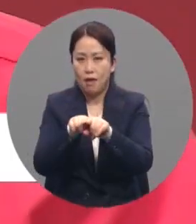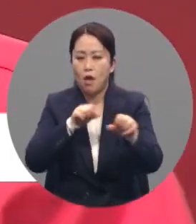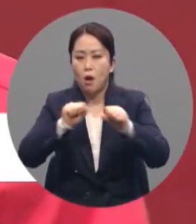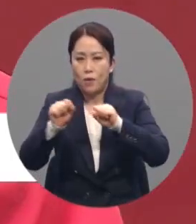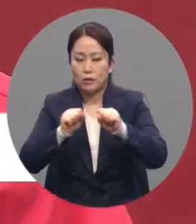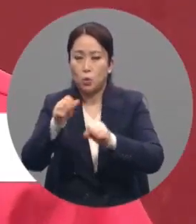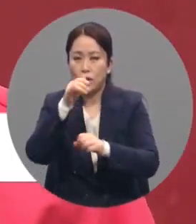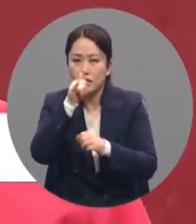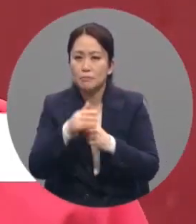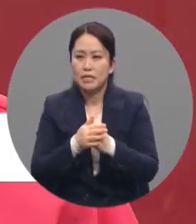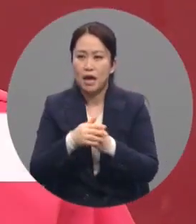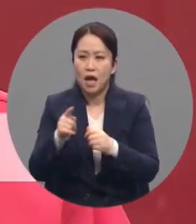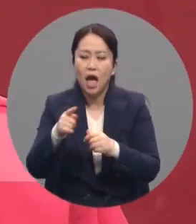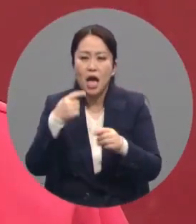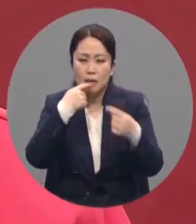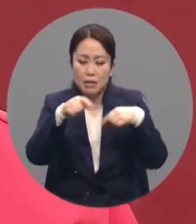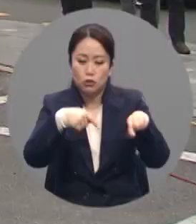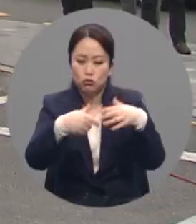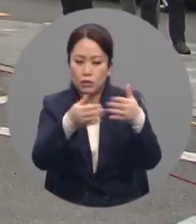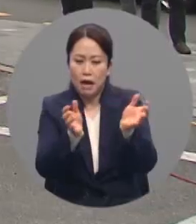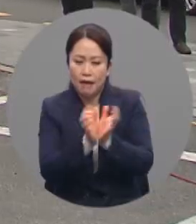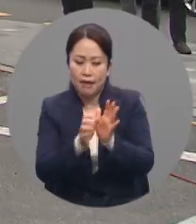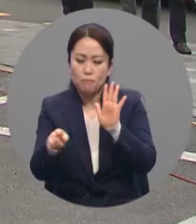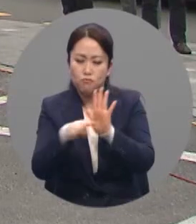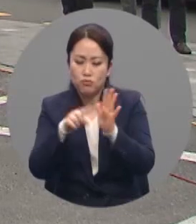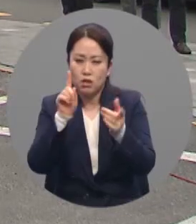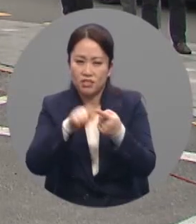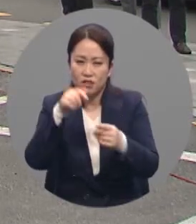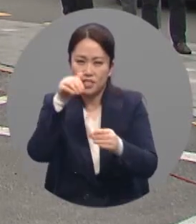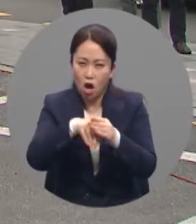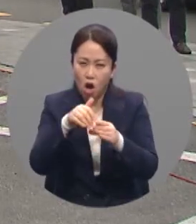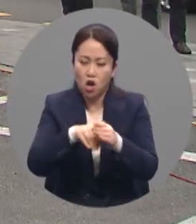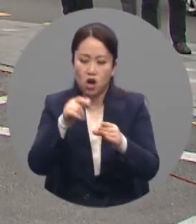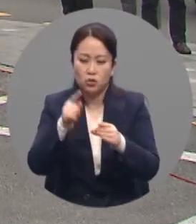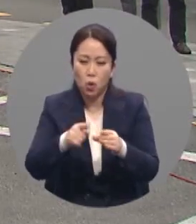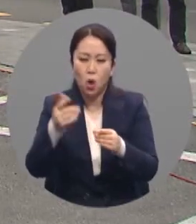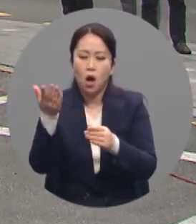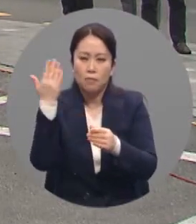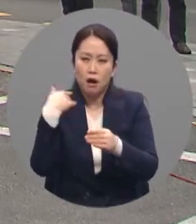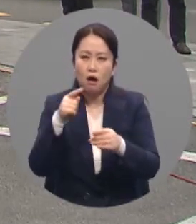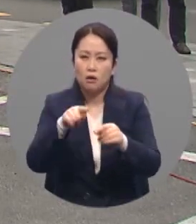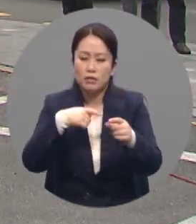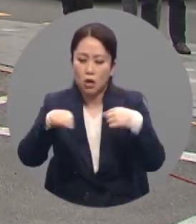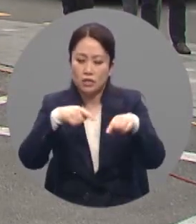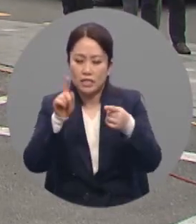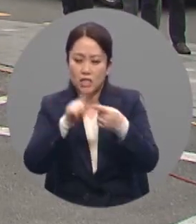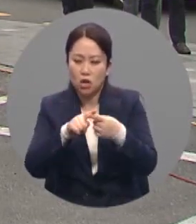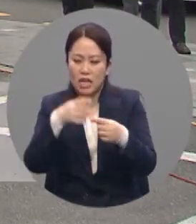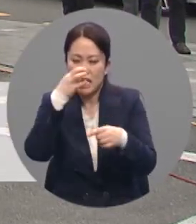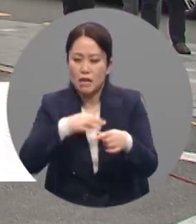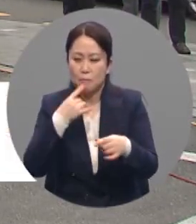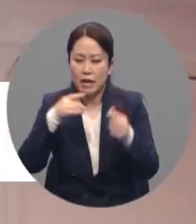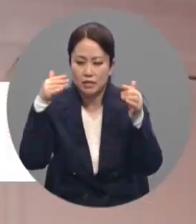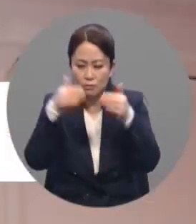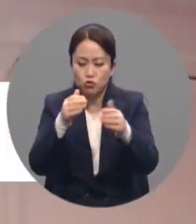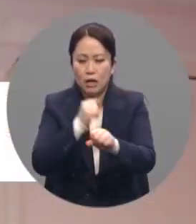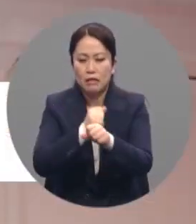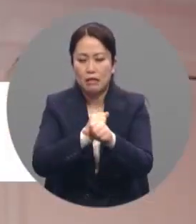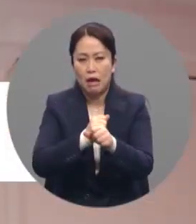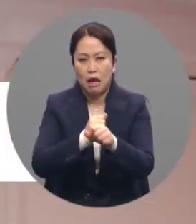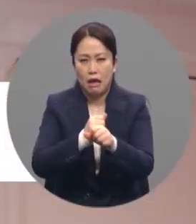흑색 선전과 정치 공작을 일삼고 있다면서 문재인 정부 심판론으로 맞받아 쳤습니다.